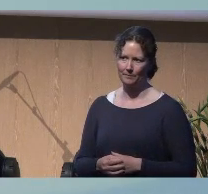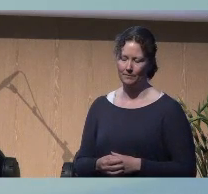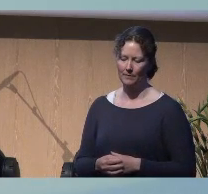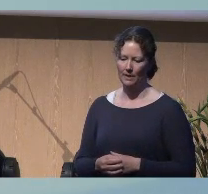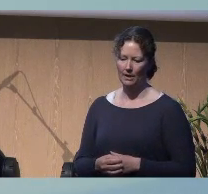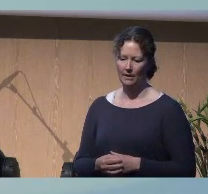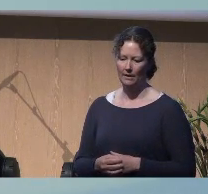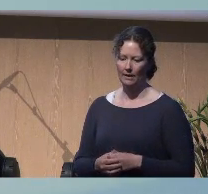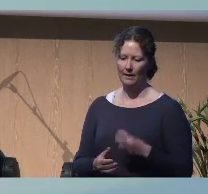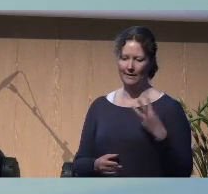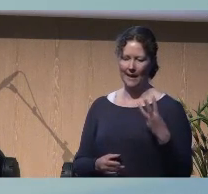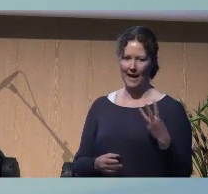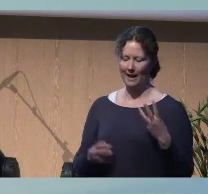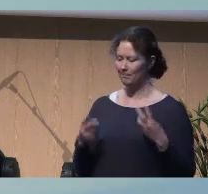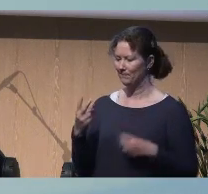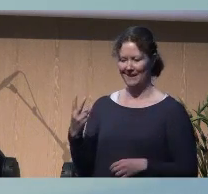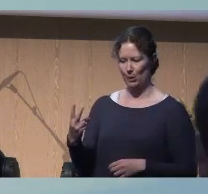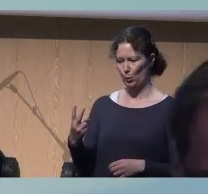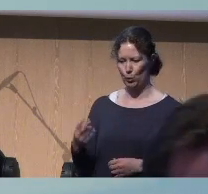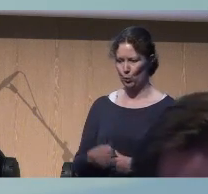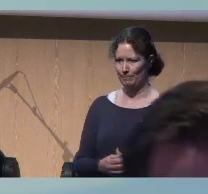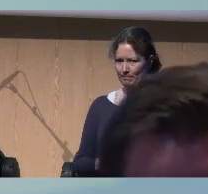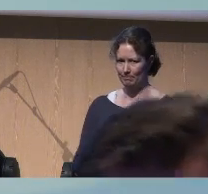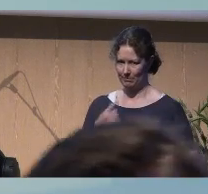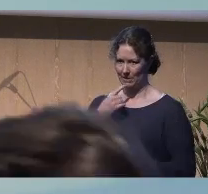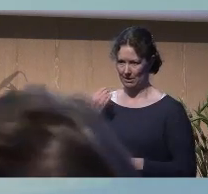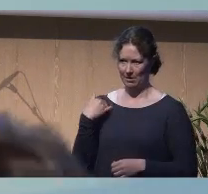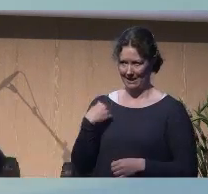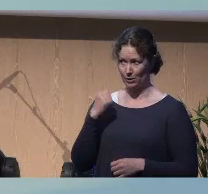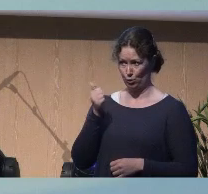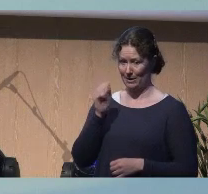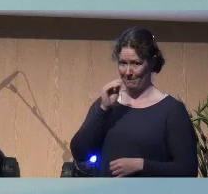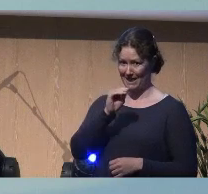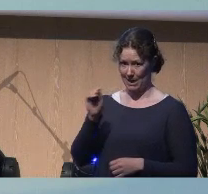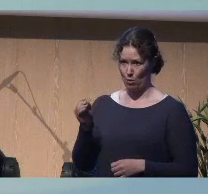Tre, ikke to, sa jeg at jeg skulle minne dere om.